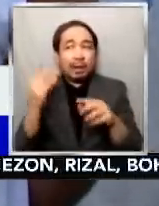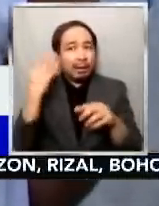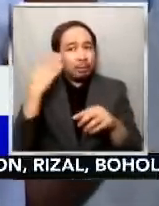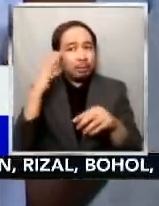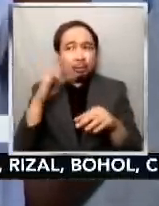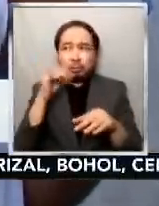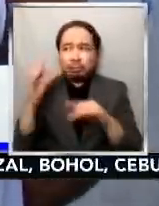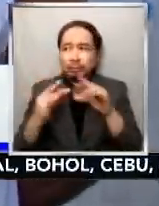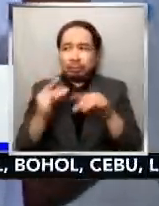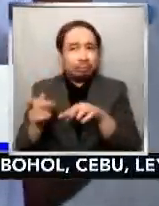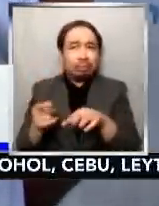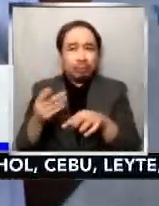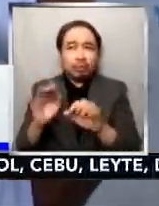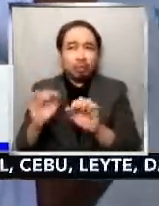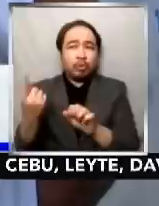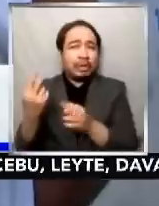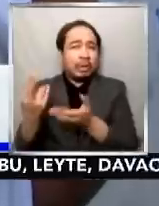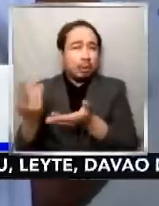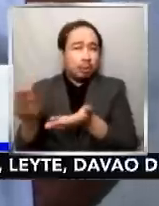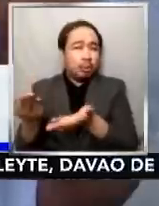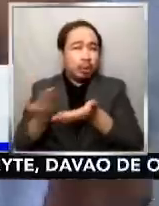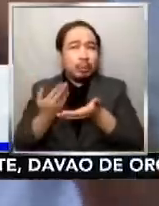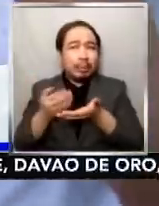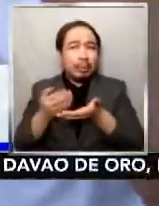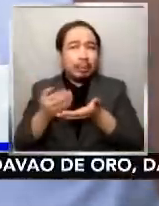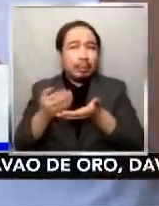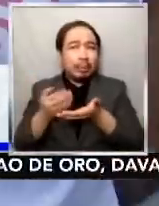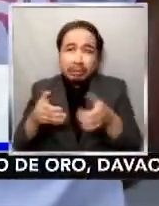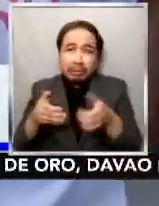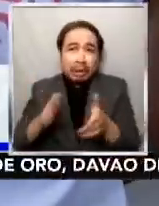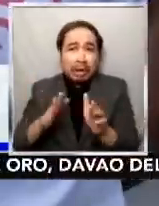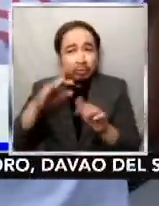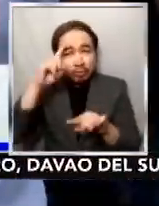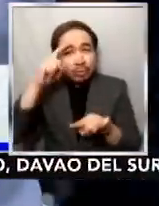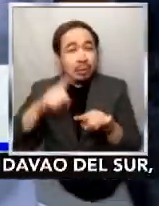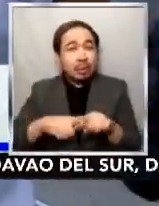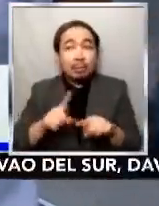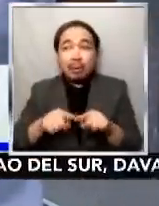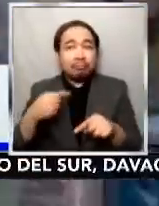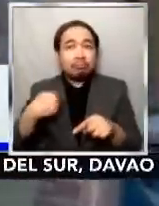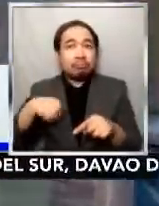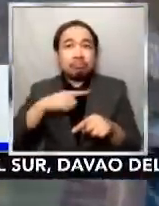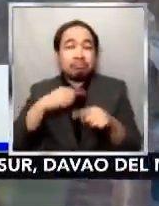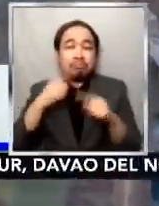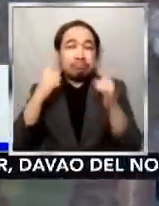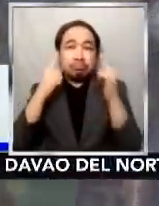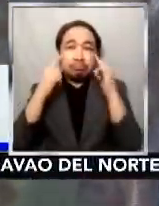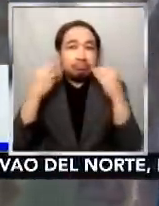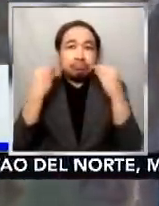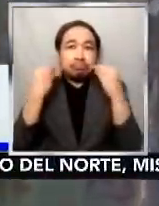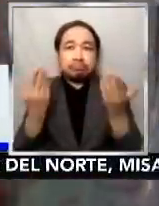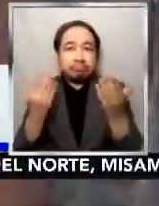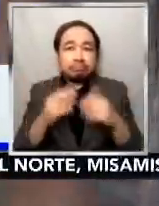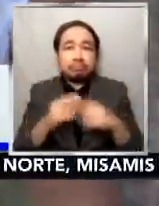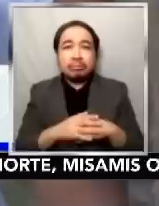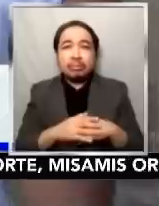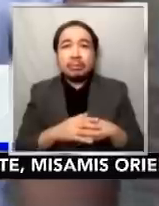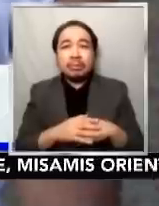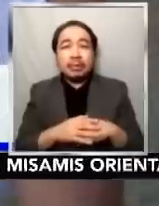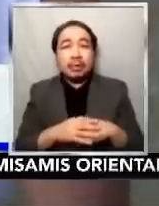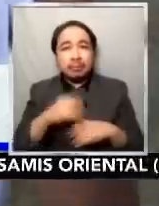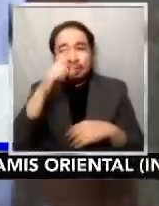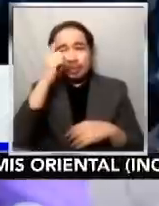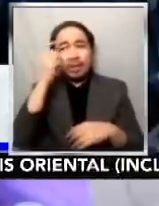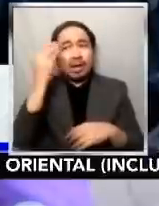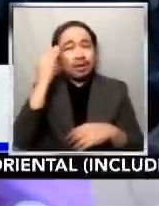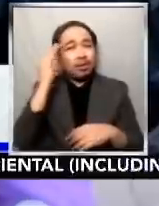makitira. E, pinatira lang namin. Wala ho kami alam diyan. Ibalip ito nakatira. Kasi alam ko naman yung ano nila,